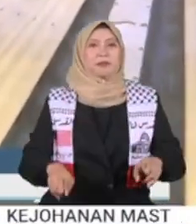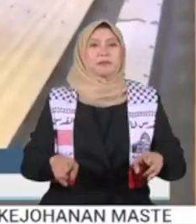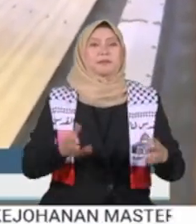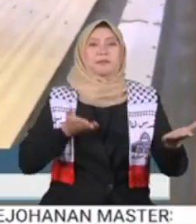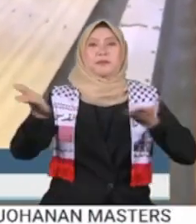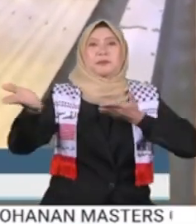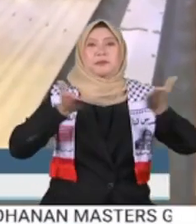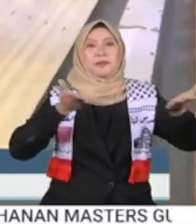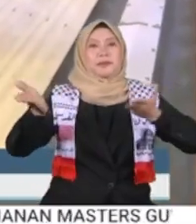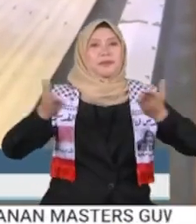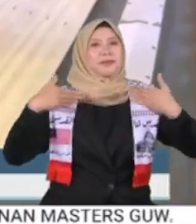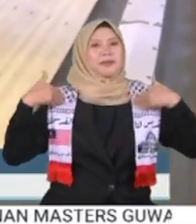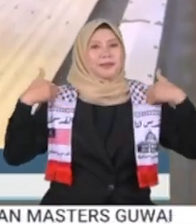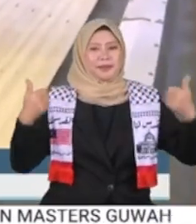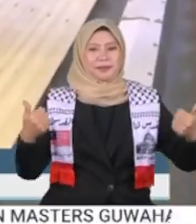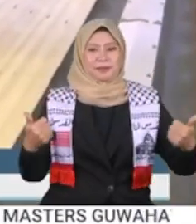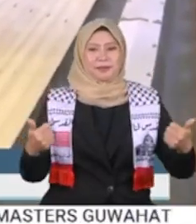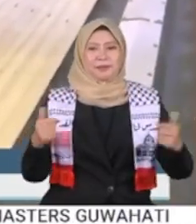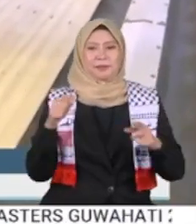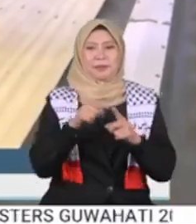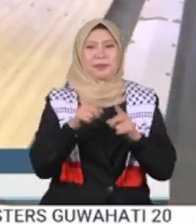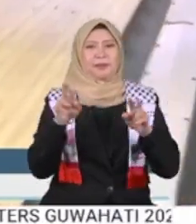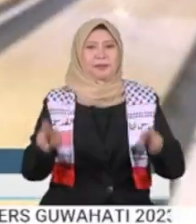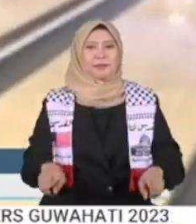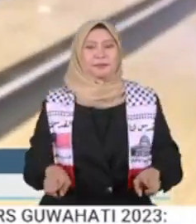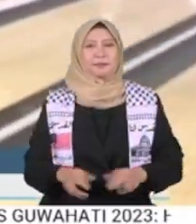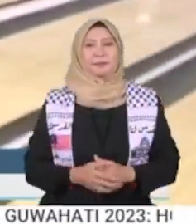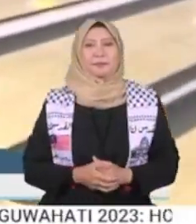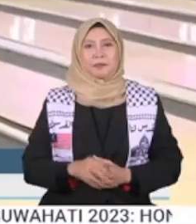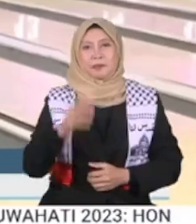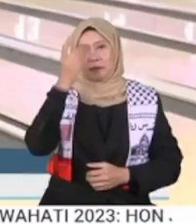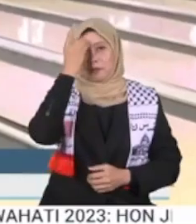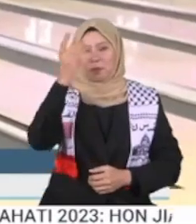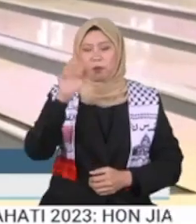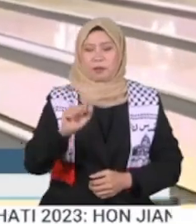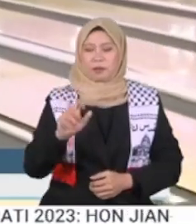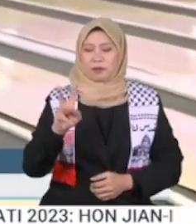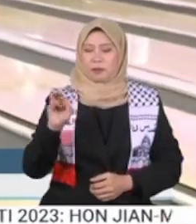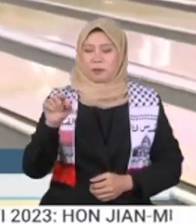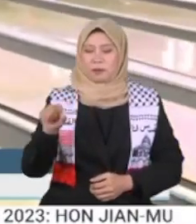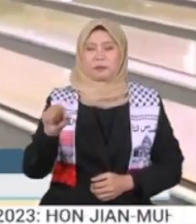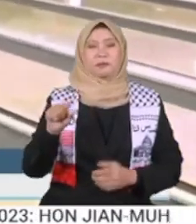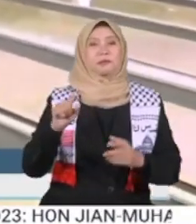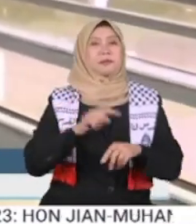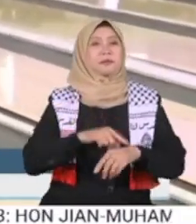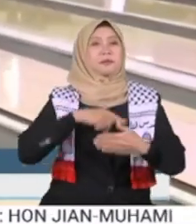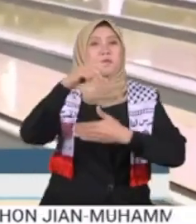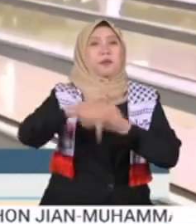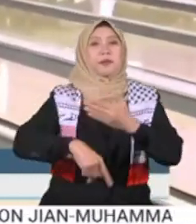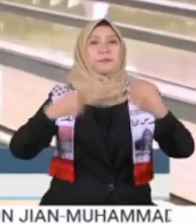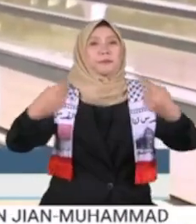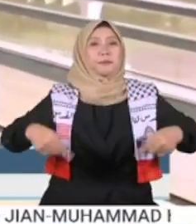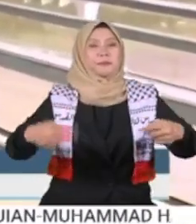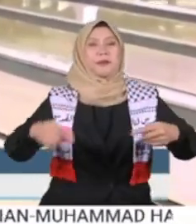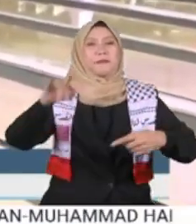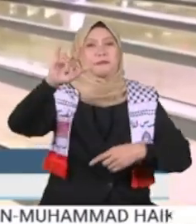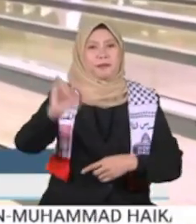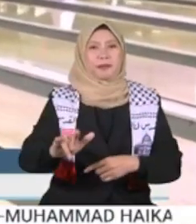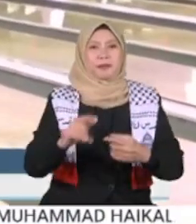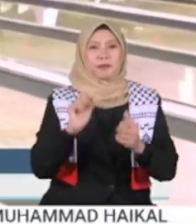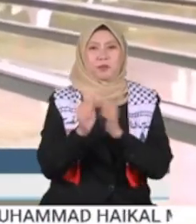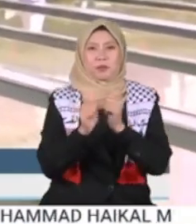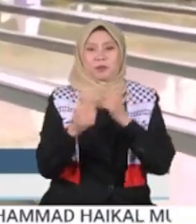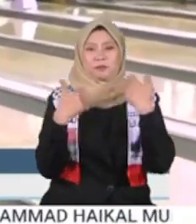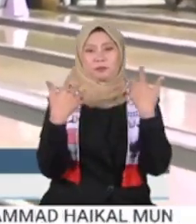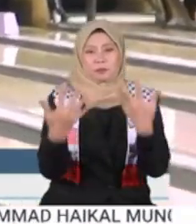perkhidmatan kesihatan kepada rakyat Datuk Awang Bu Tamam ditemui semasa program perlawanan persahabatan sukan